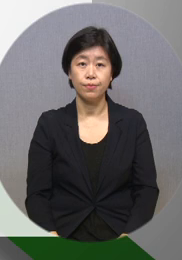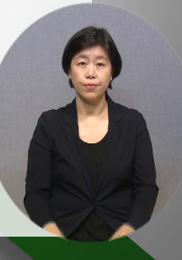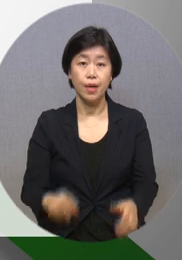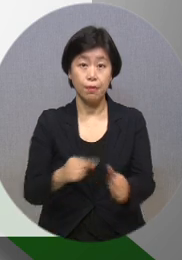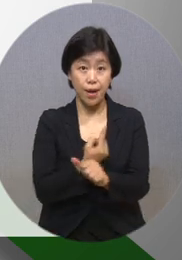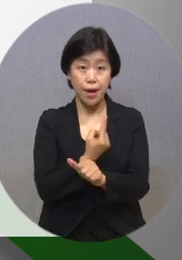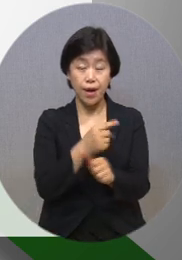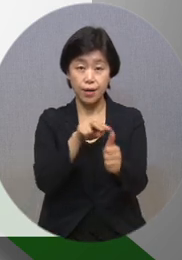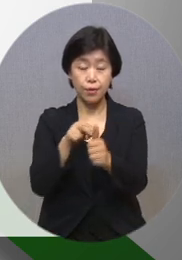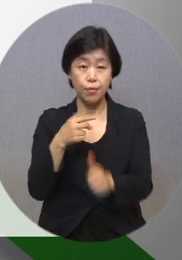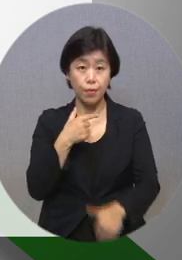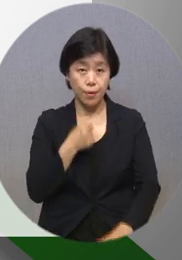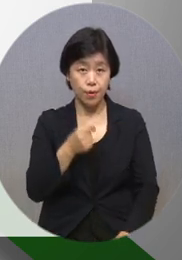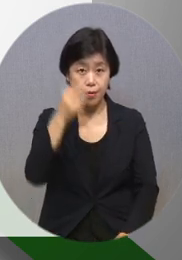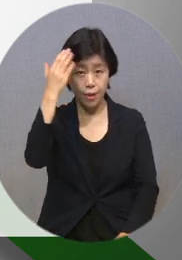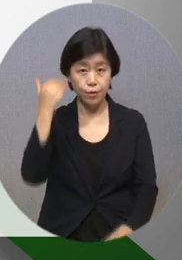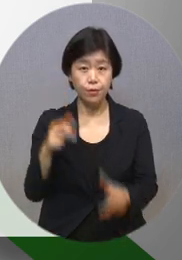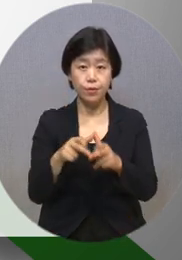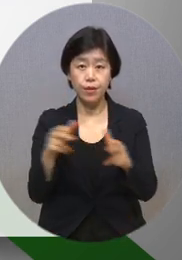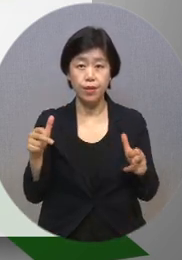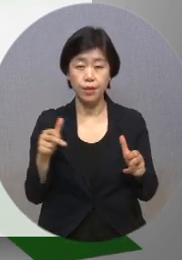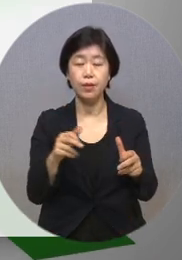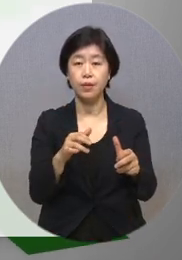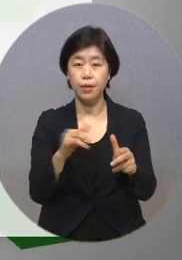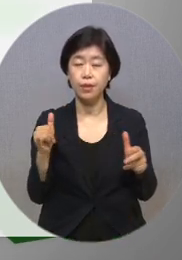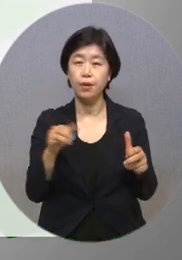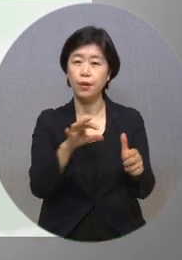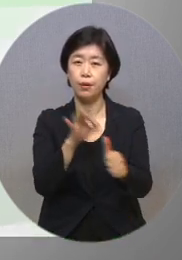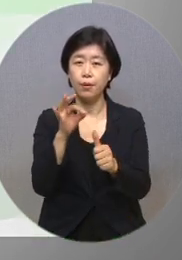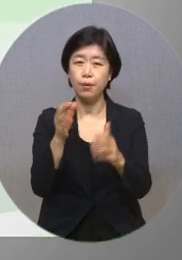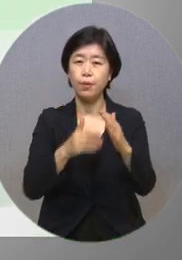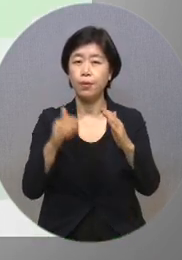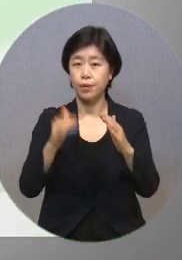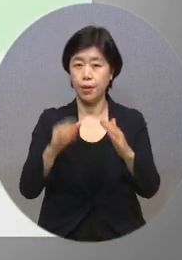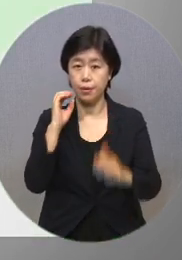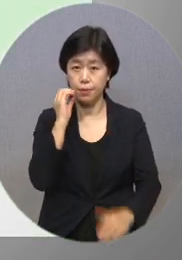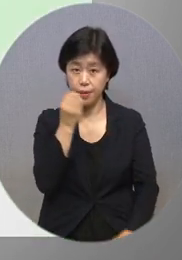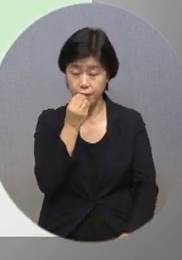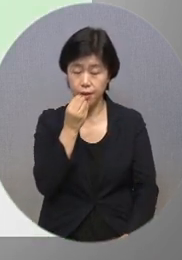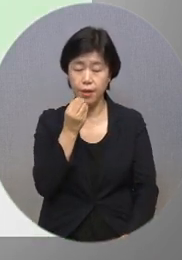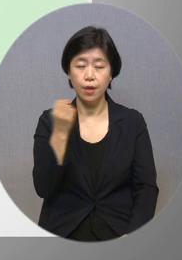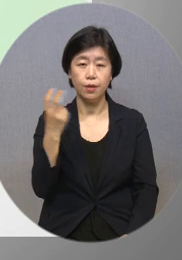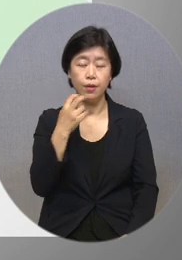더 자세한 입사지원과 문의사항은 한국장애인고용공단 누리집이나